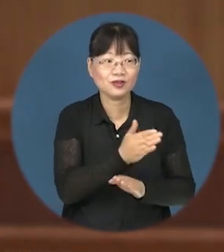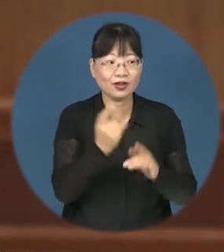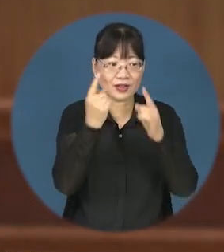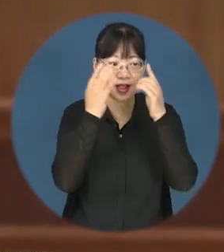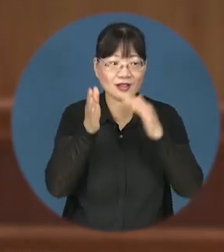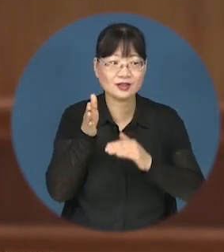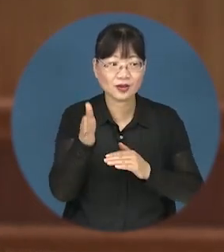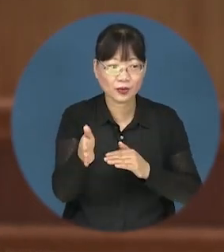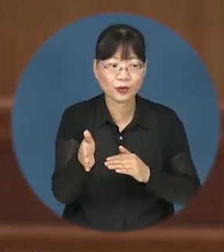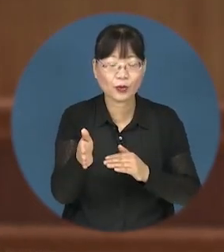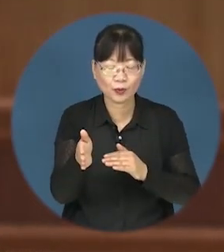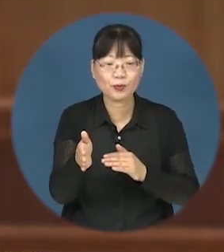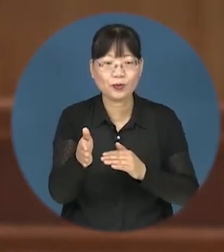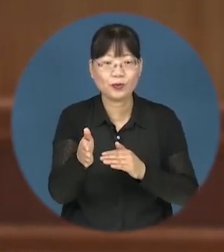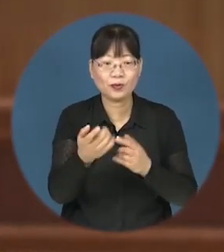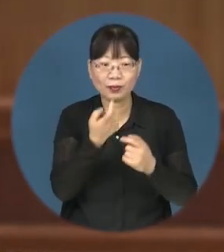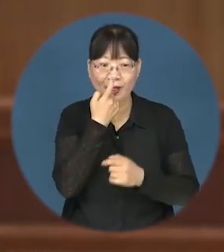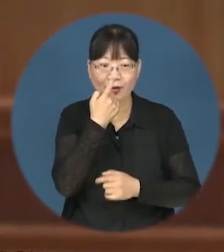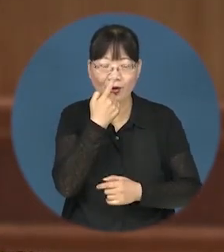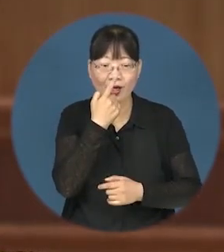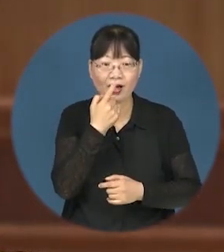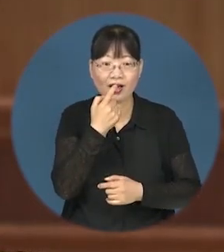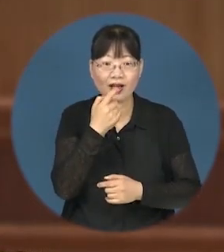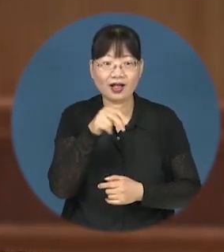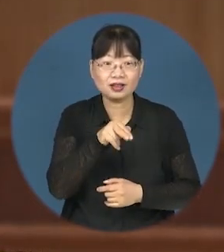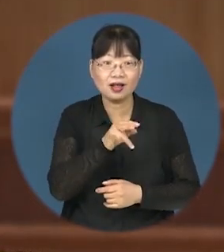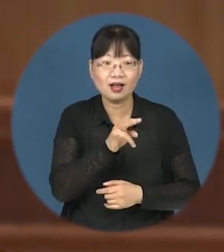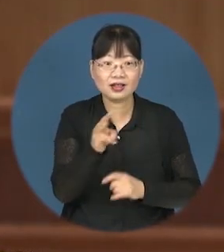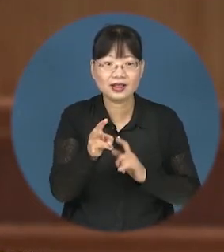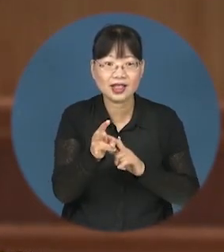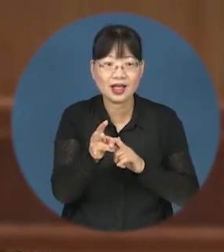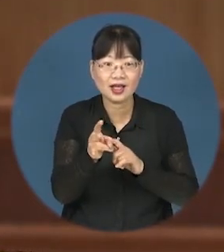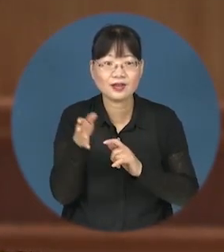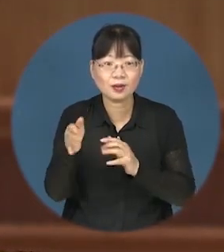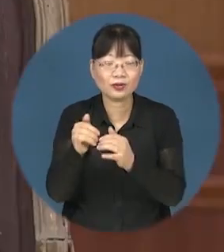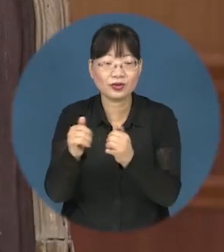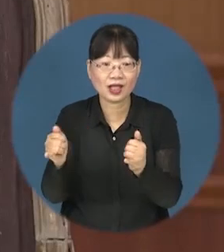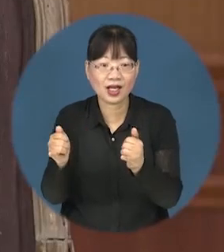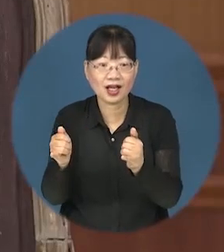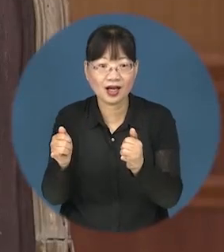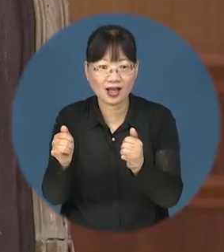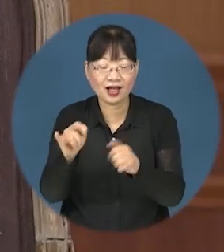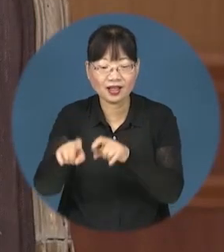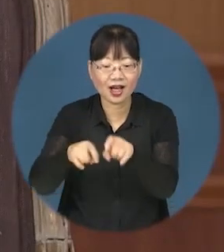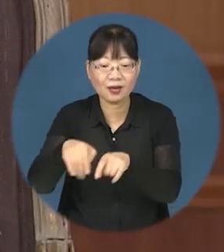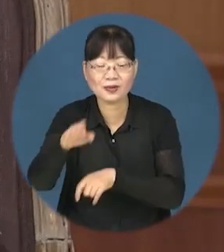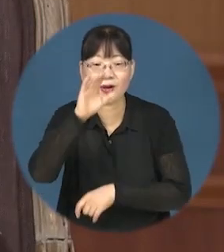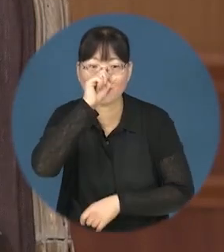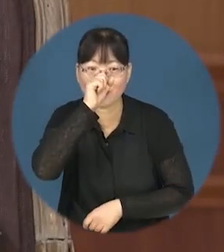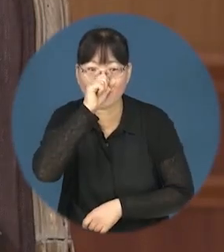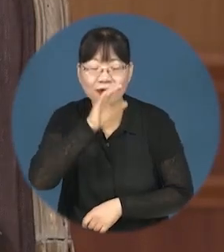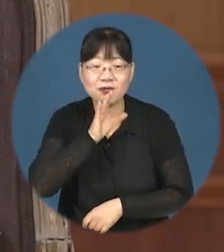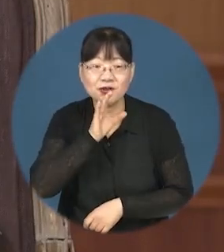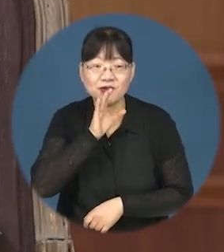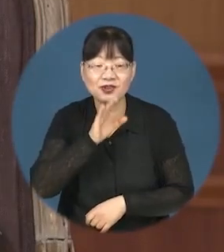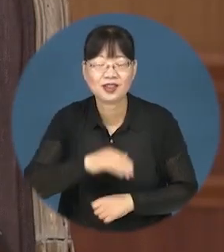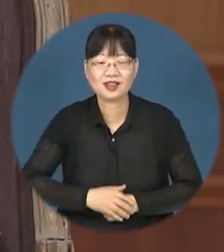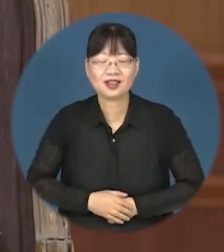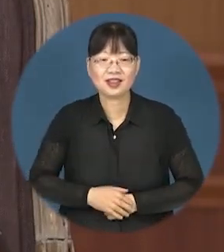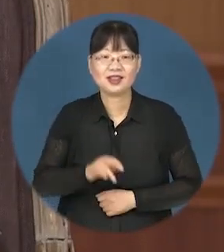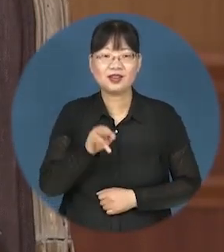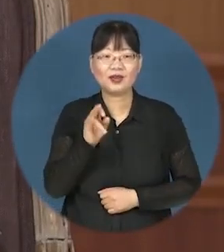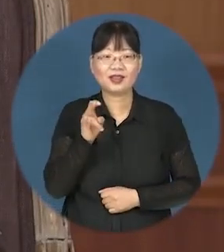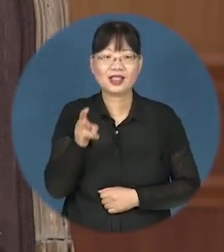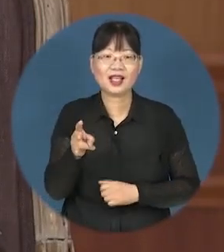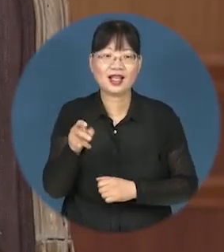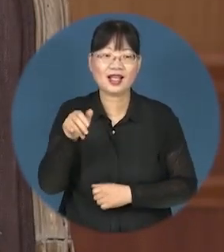대학 전공 까지 하셨으면 4 서해 갈로 처해 갈 길로 가셔야죠 그러니까 예 4 서